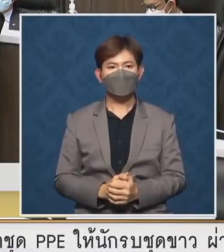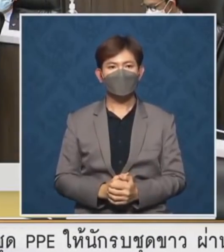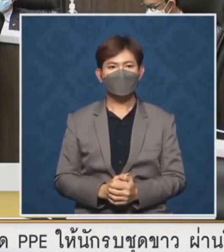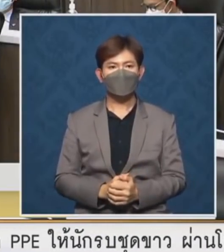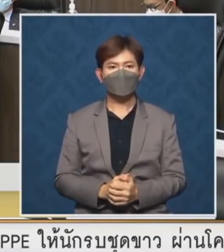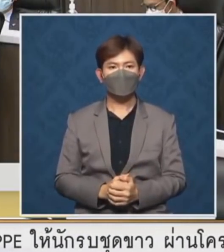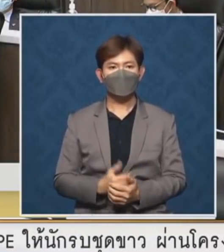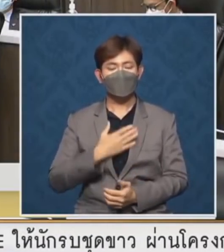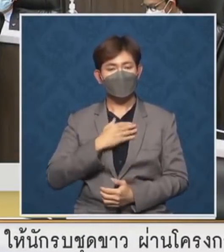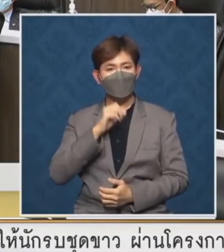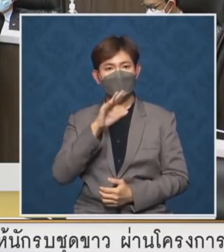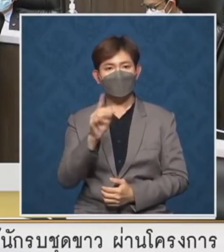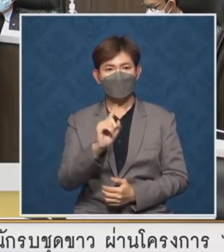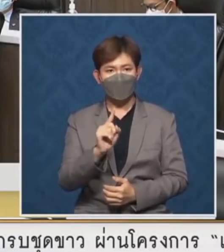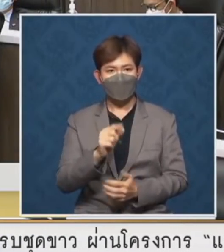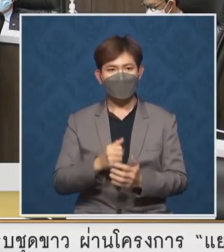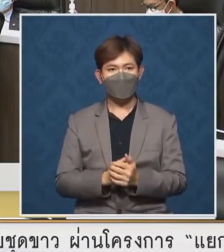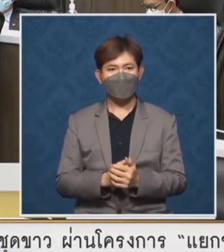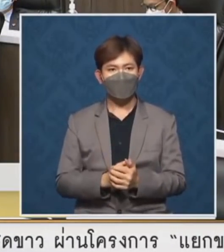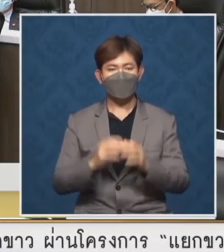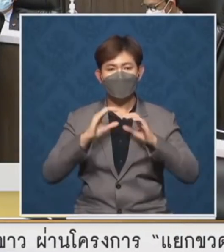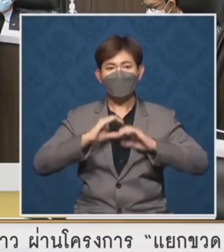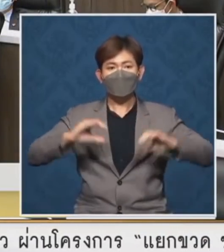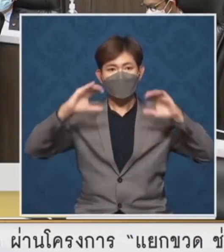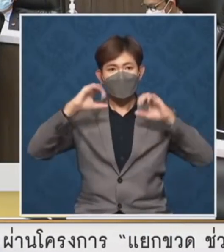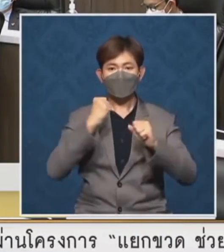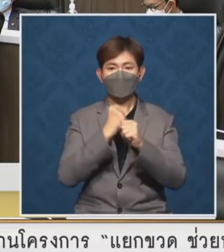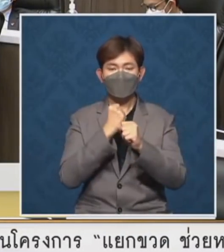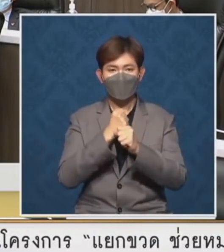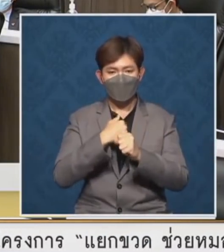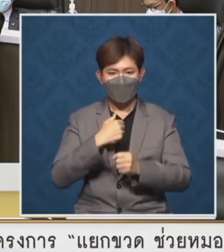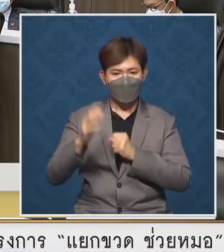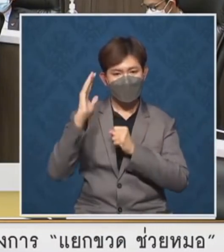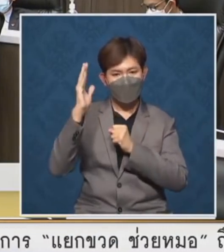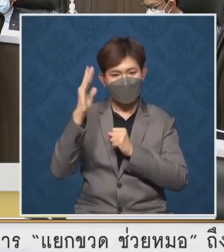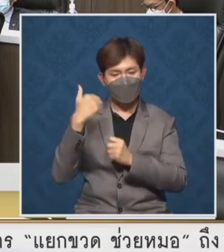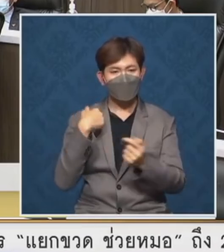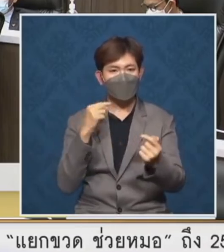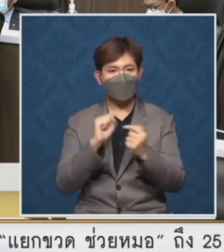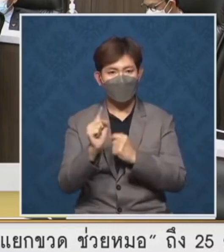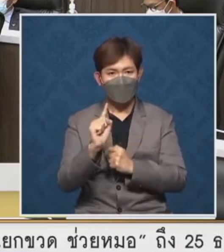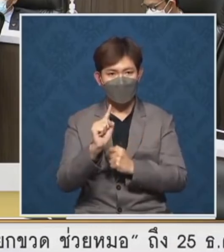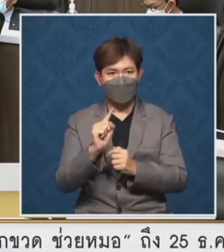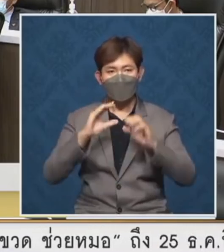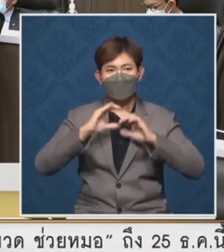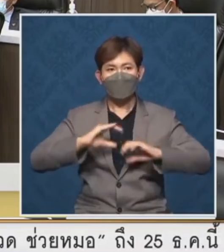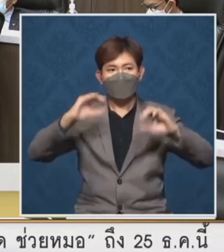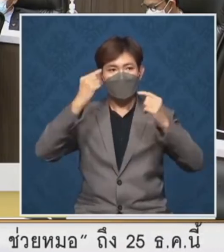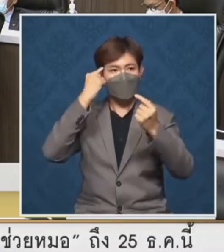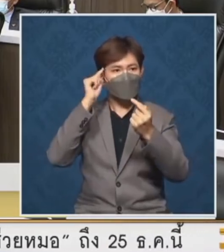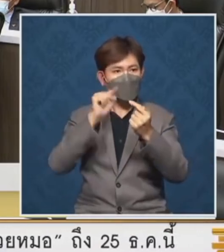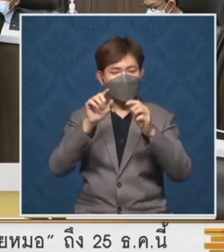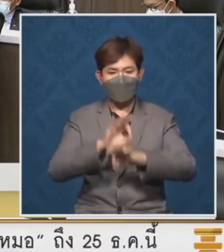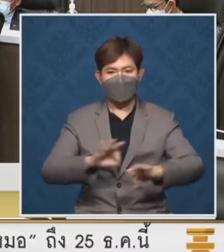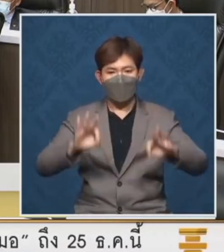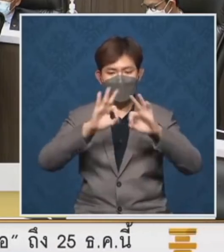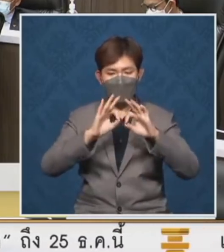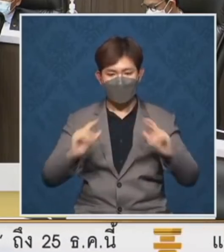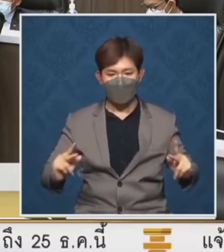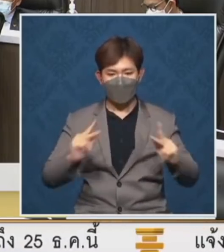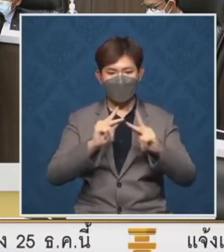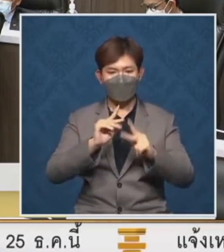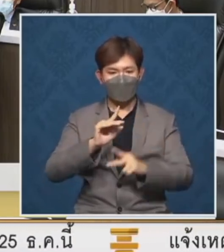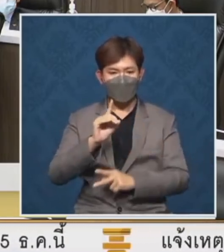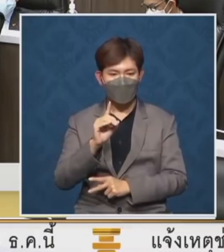แต่ผมยืนยันครับท่านประธานว่าที่รัฐบาลทำทั้งหมดที่ผมอภิปรายมาเนี่ยครับเพราะรัฐบาลให้ความสำคัญกับกระทรวงดิจิทัลมากจริ